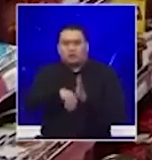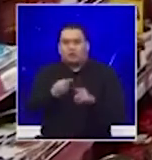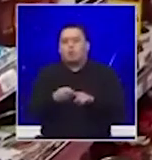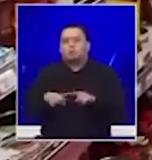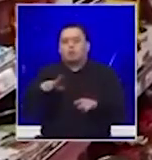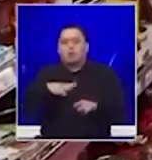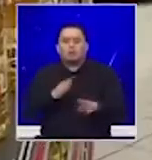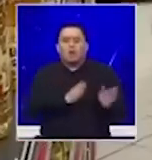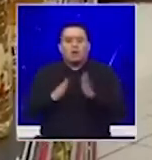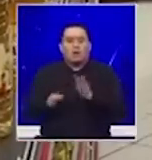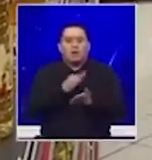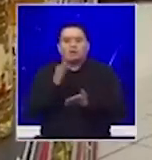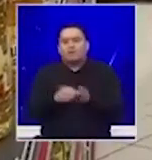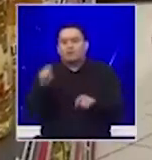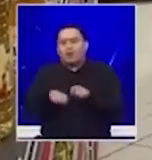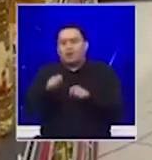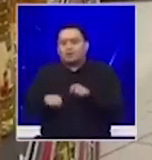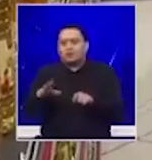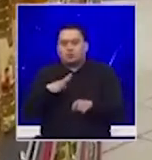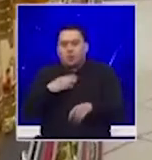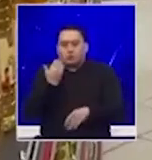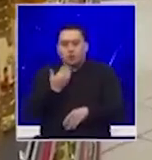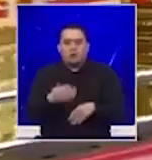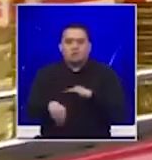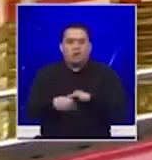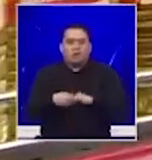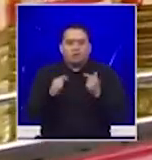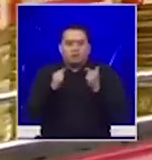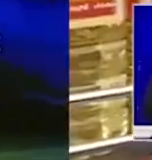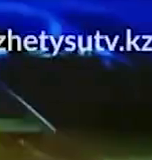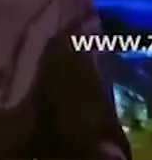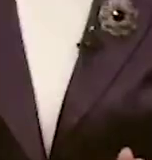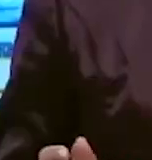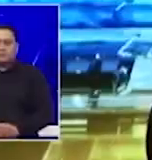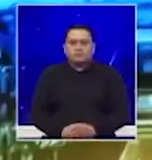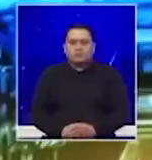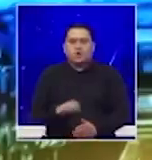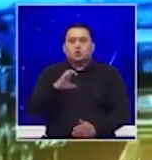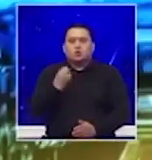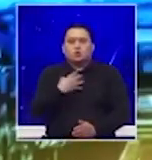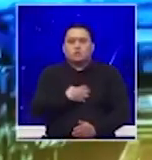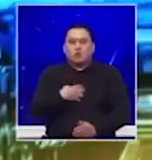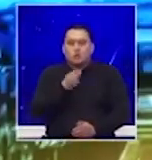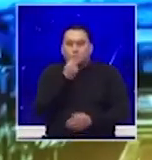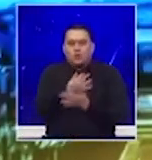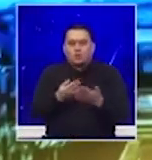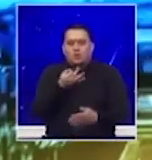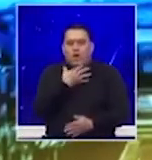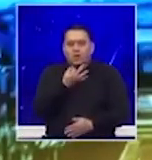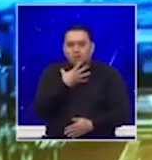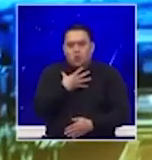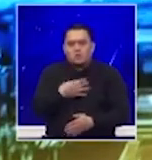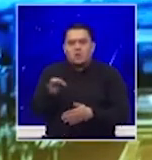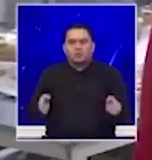Тұрақтылығын сақтау үшін жауаптылар тексеріс жүргізді. Облыстық сыбайлас жемқорлыққа қарсы департамент. Один социально значимый продукт – куриное